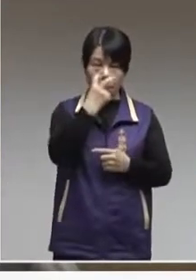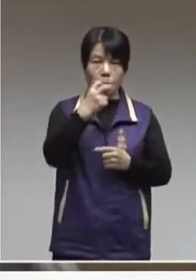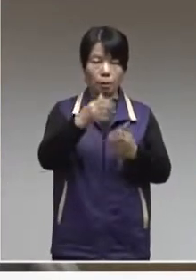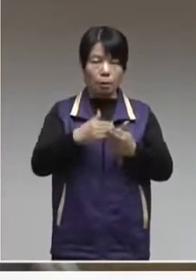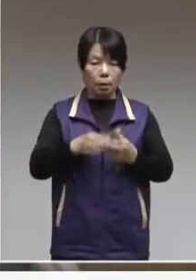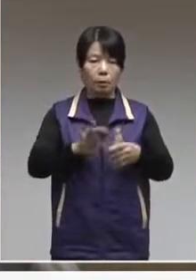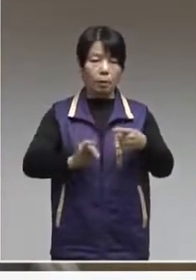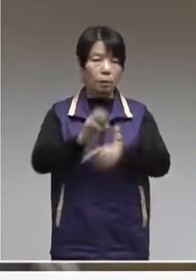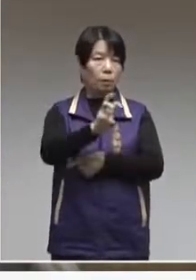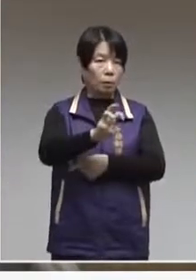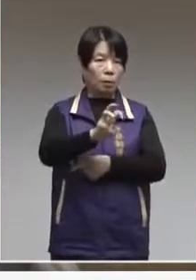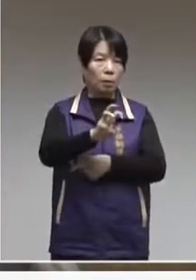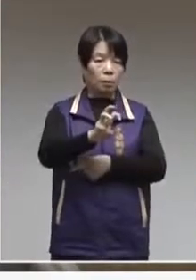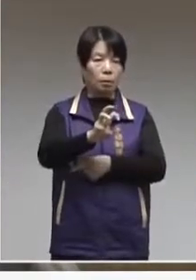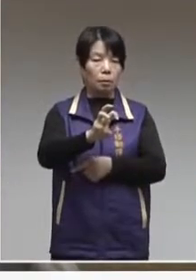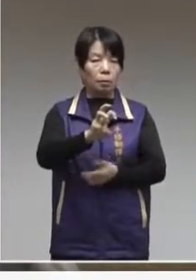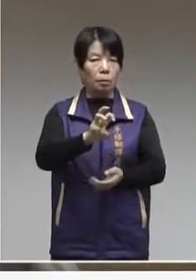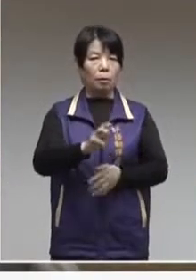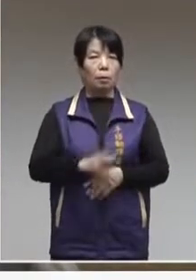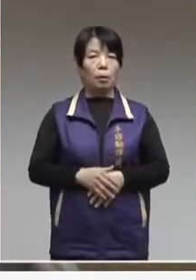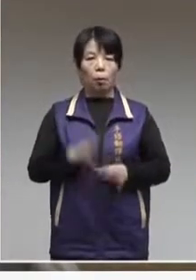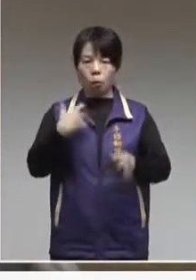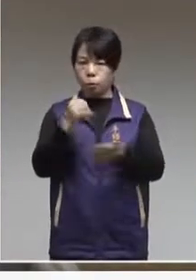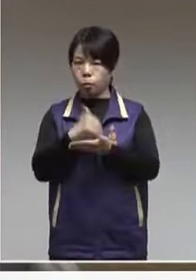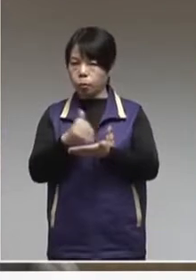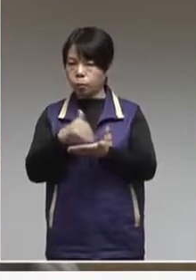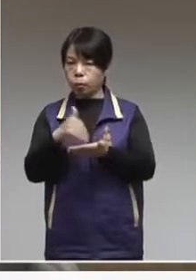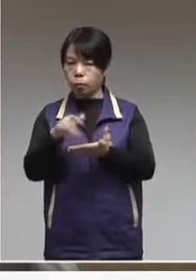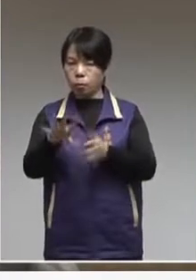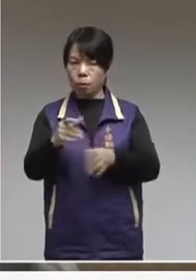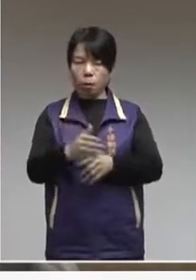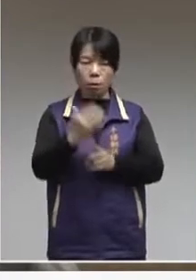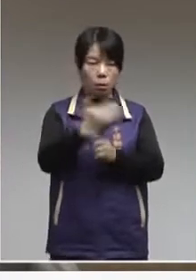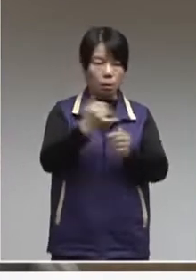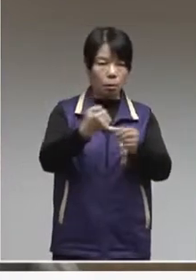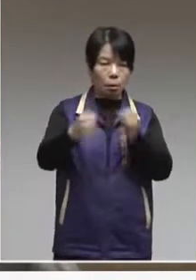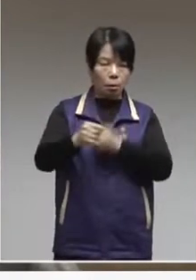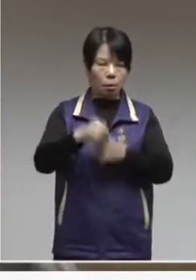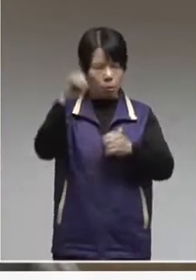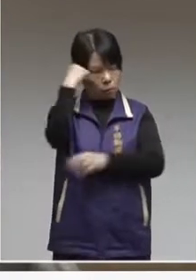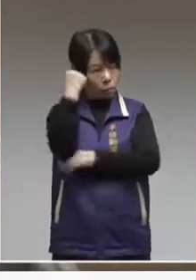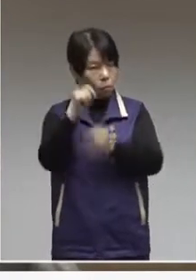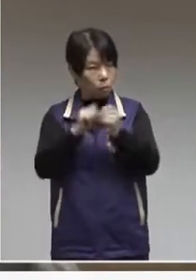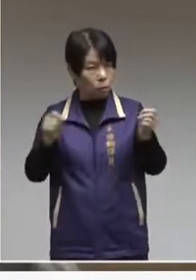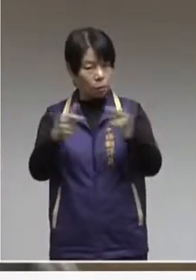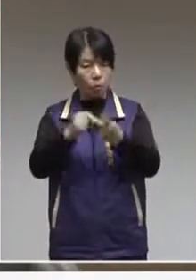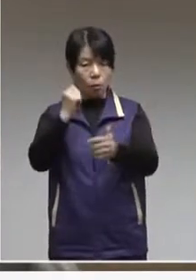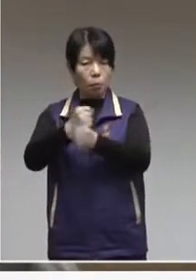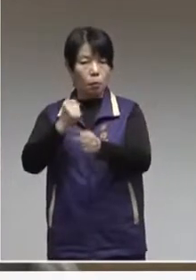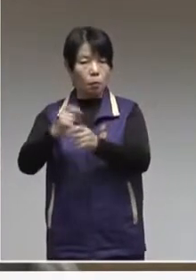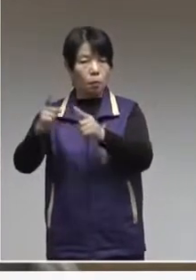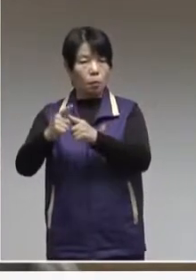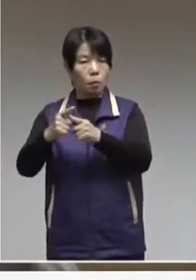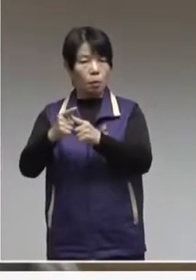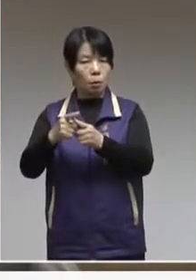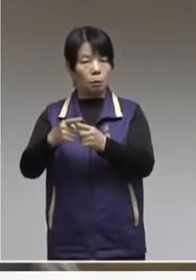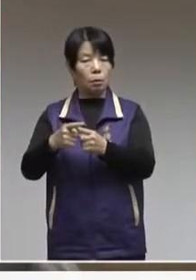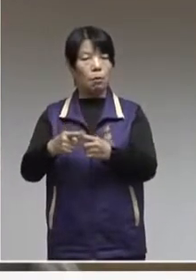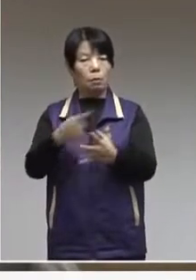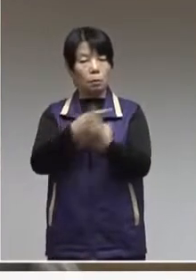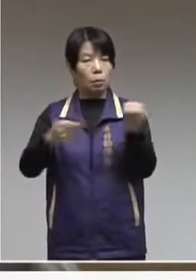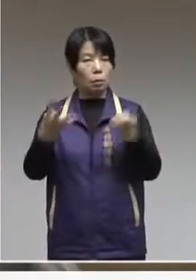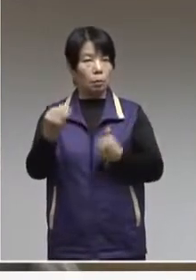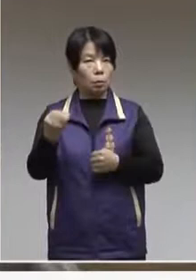是说很多。那我们有没有就是估计说，大概旗津常住或是工作人口可能会有多少人？